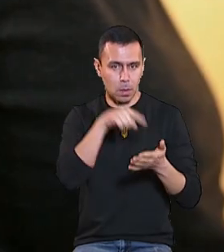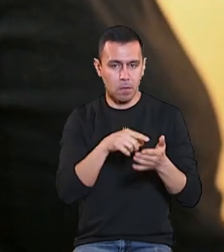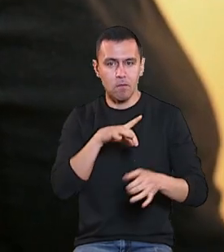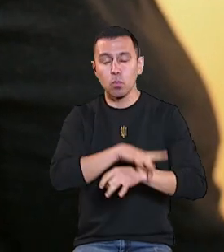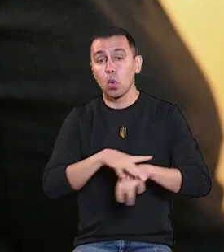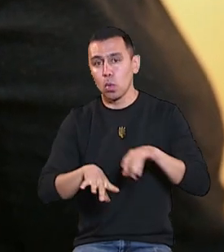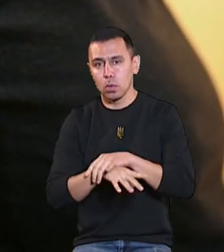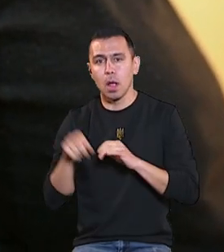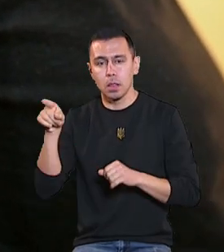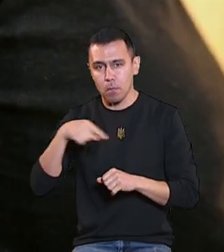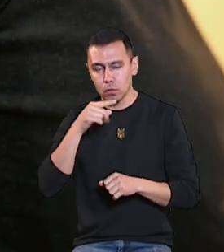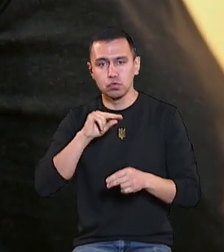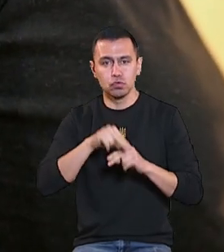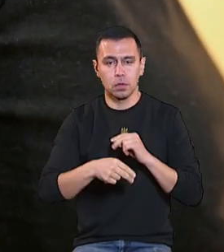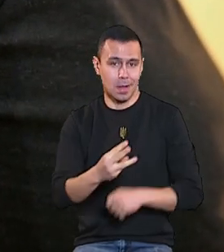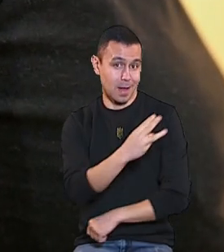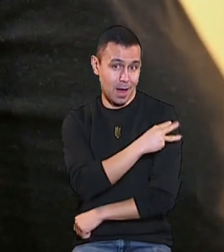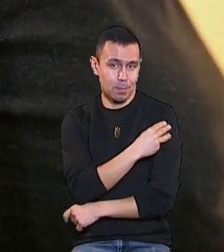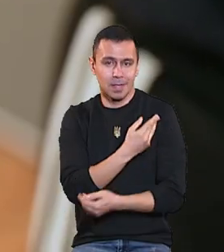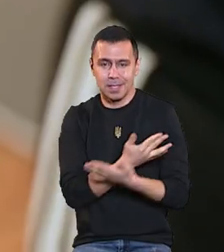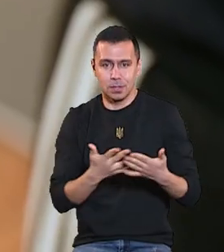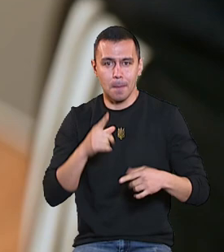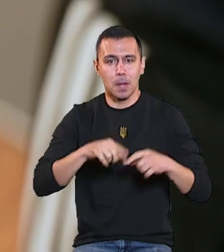полон. І там, каже, через герб та інші